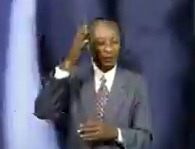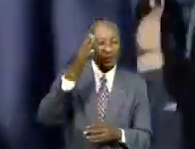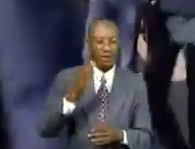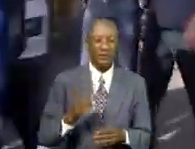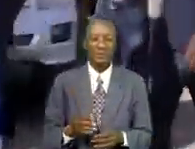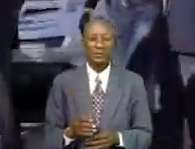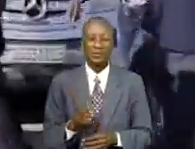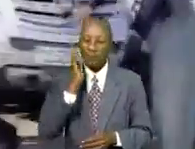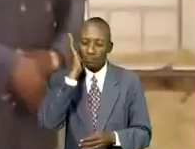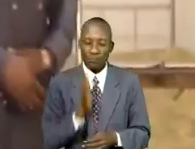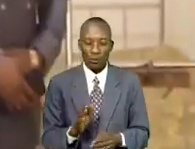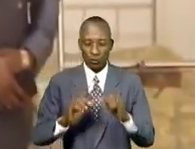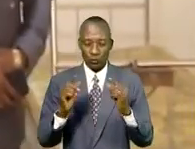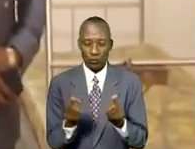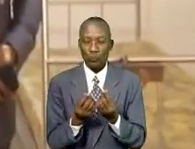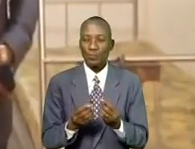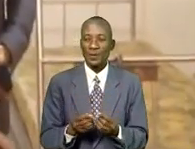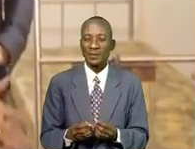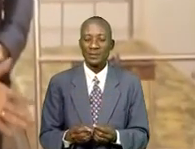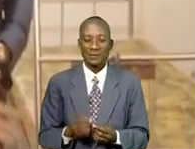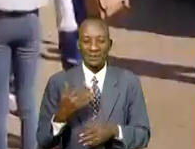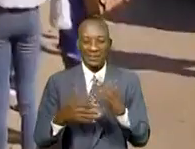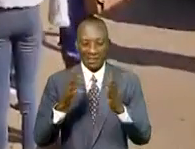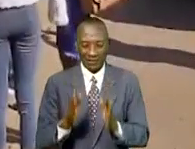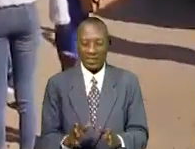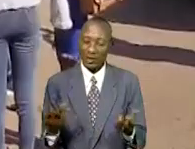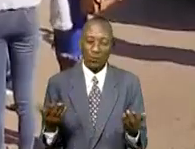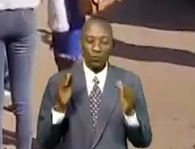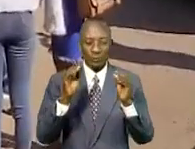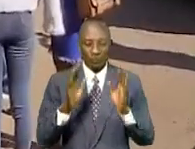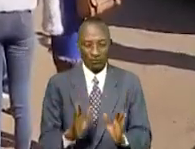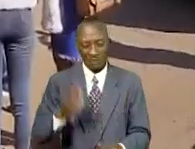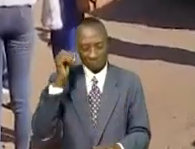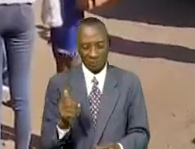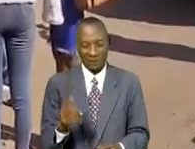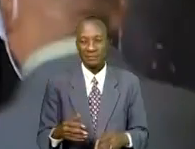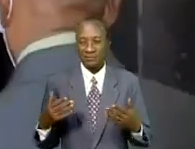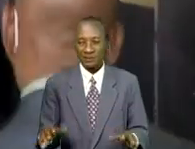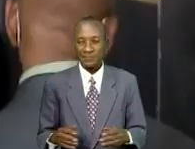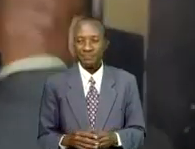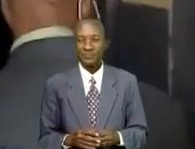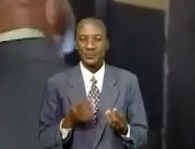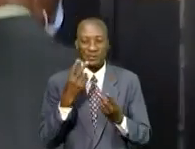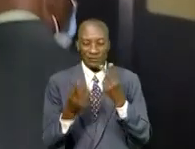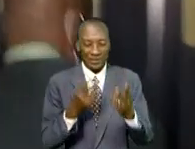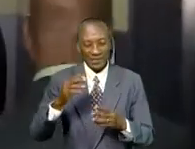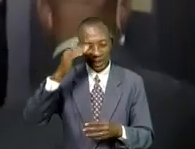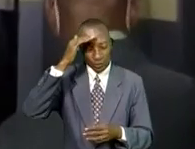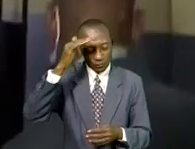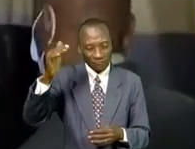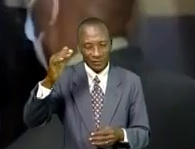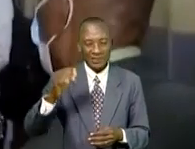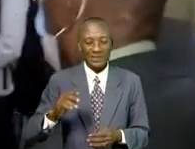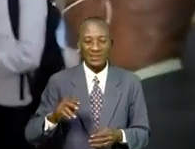d'un centre hospitalier moderne. Après l'ISTEM, la délégation a visité l'Université libre de Kolwezi avant